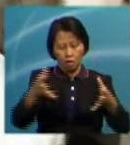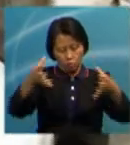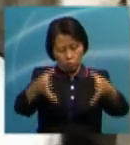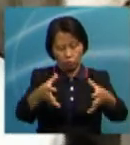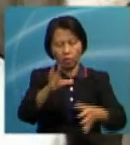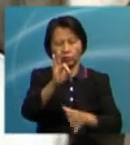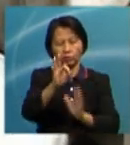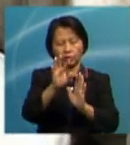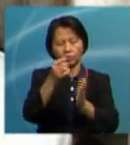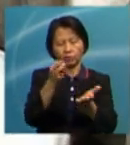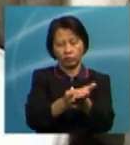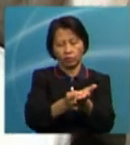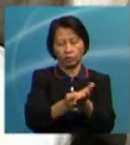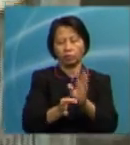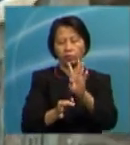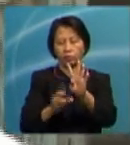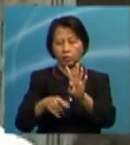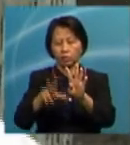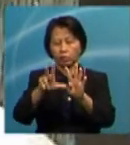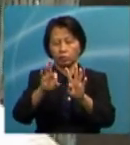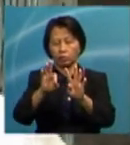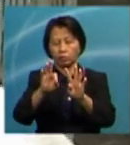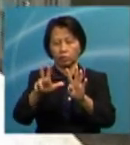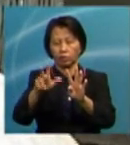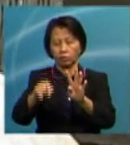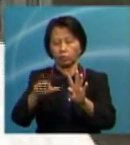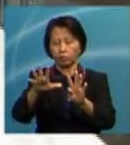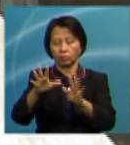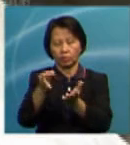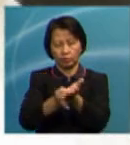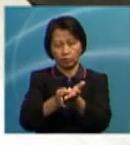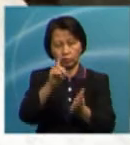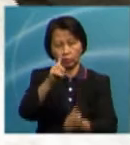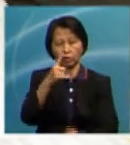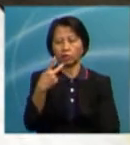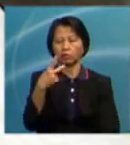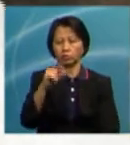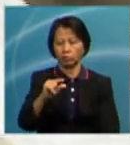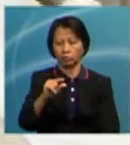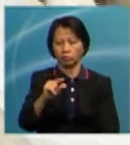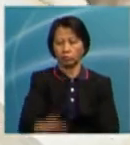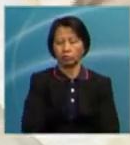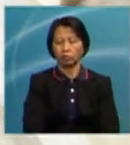sen kepada 493.5 sen sekg